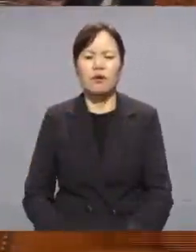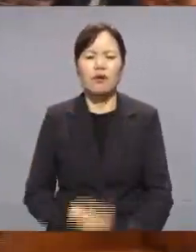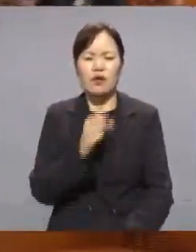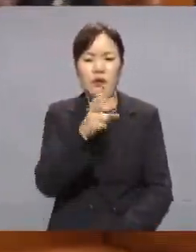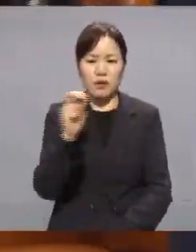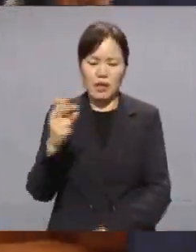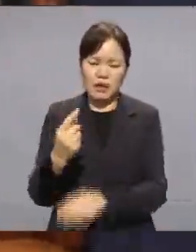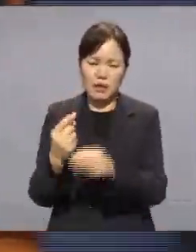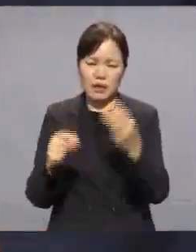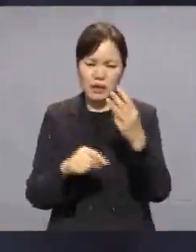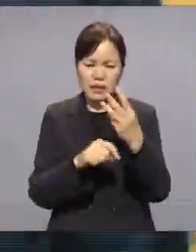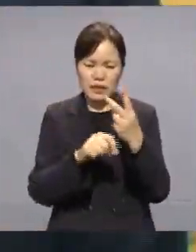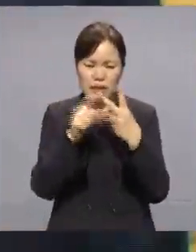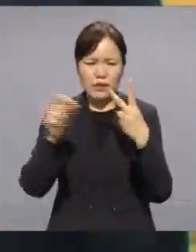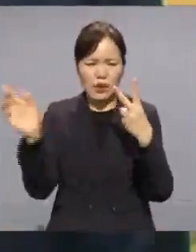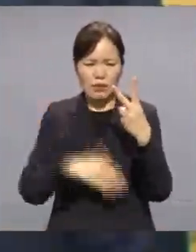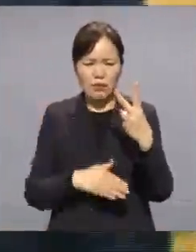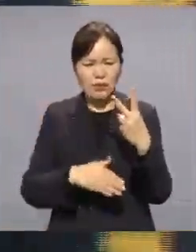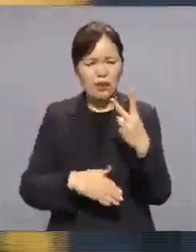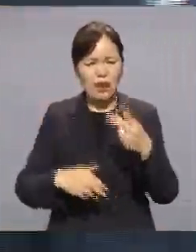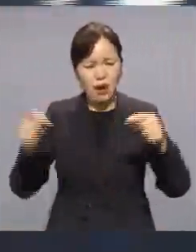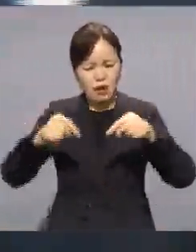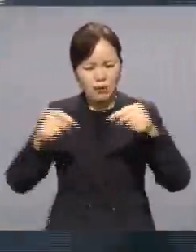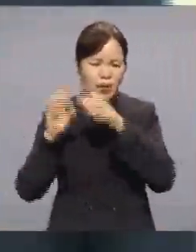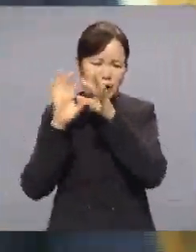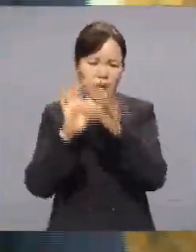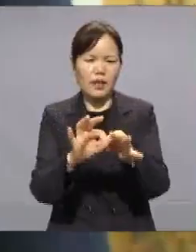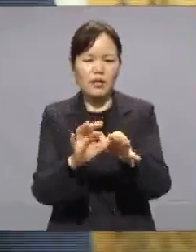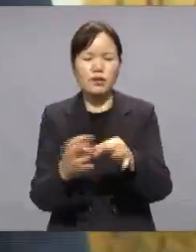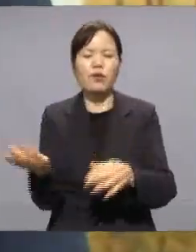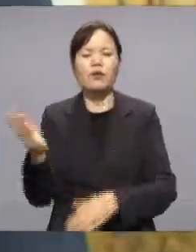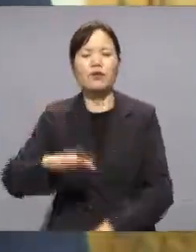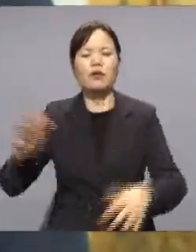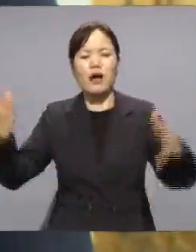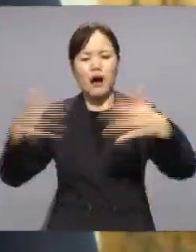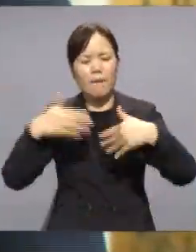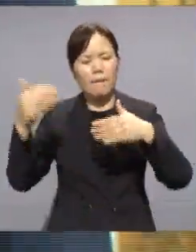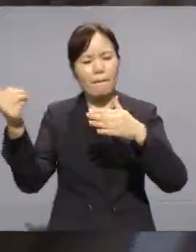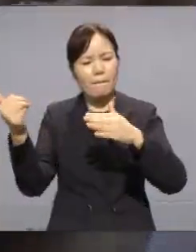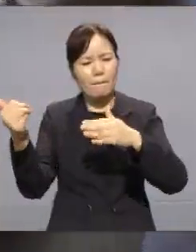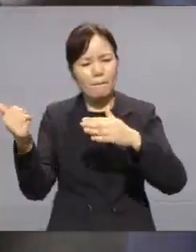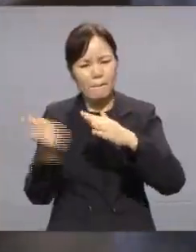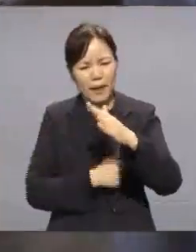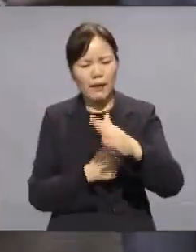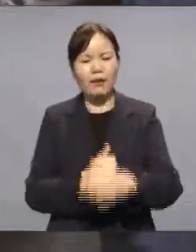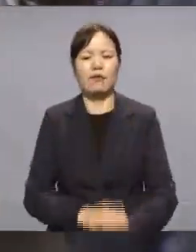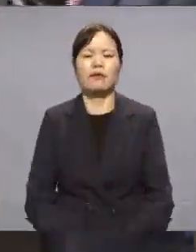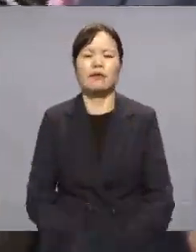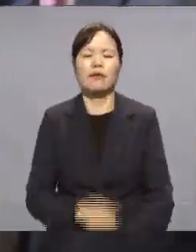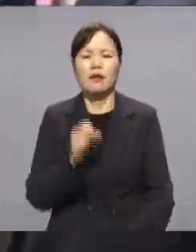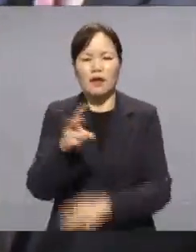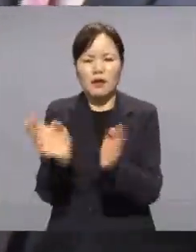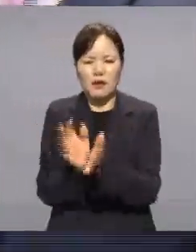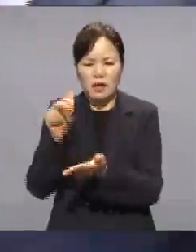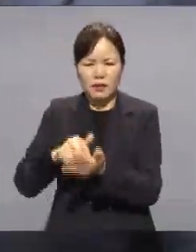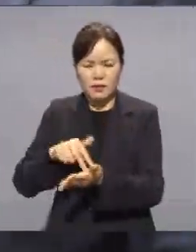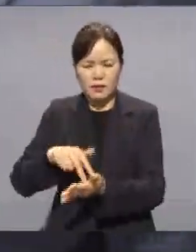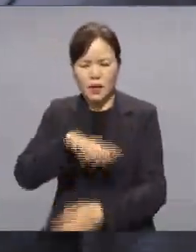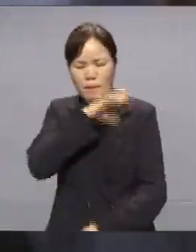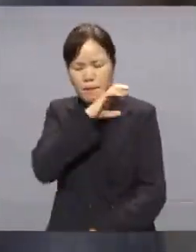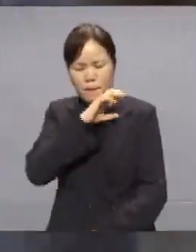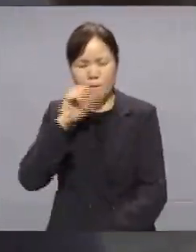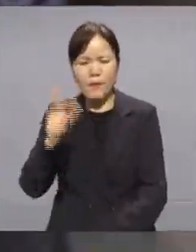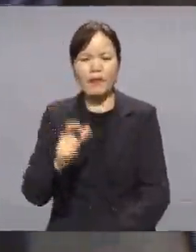지난달부터 김진표 의장 중재로 협상을 이어왔지만 합의점을 찾지 못했습니다. 여당은 강하게